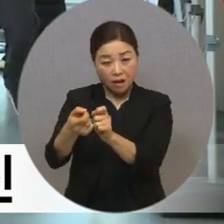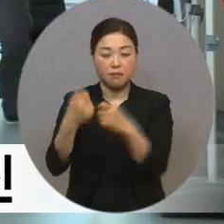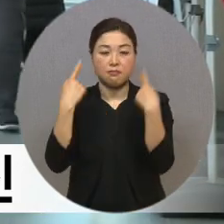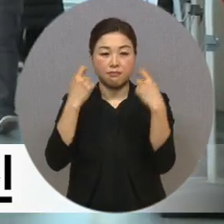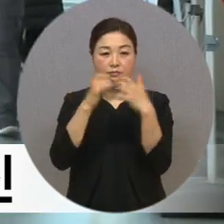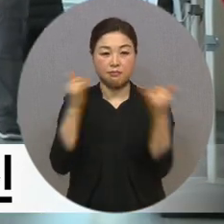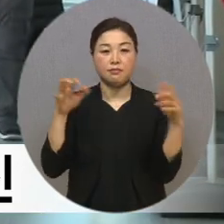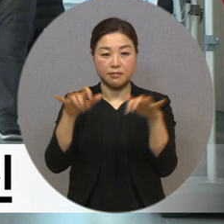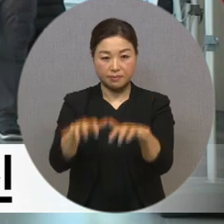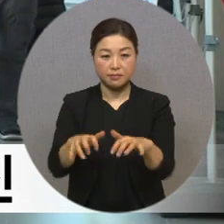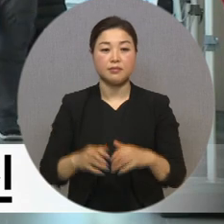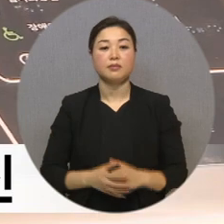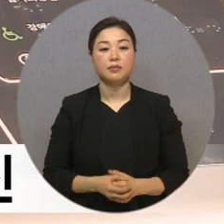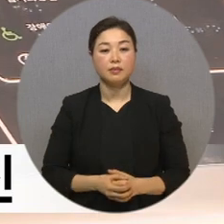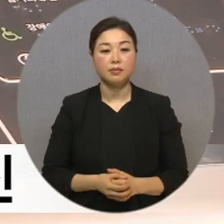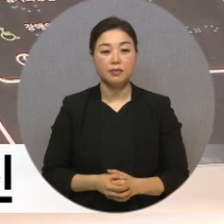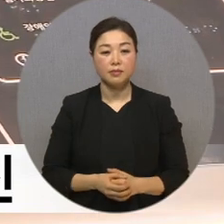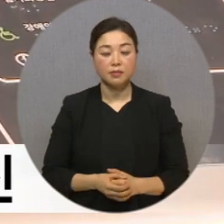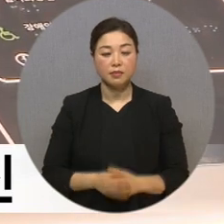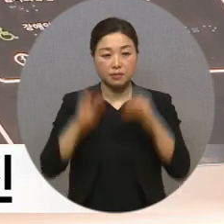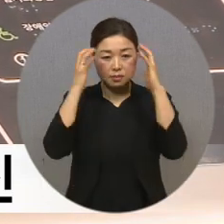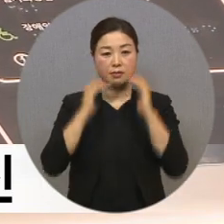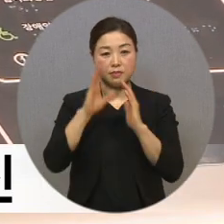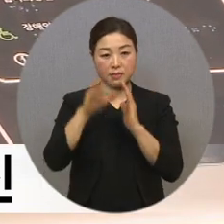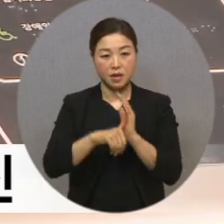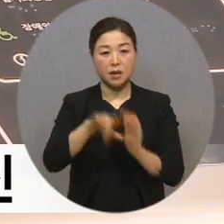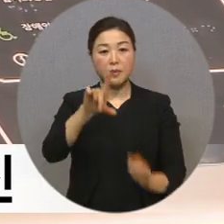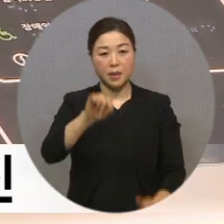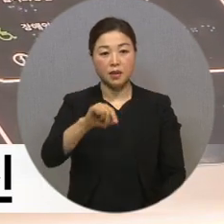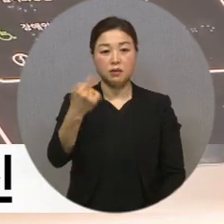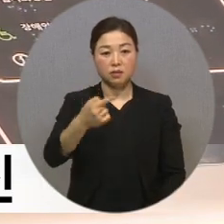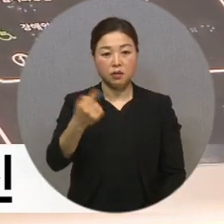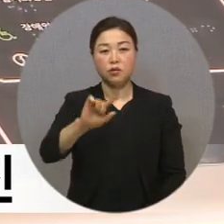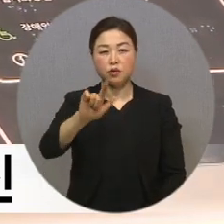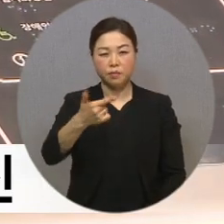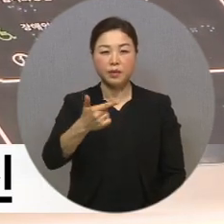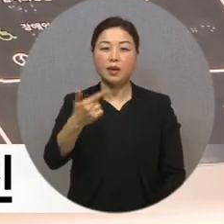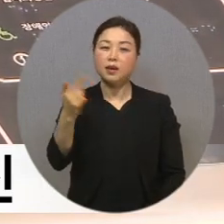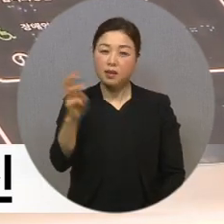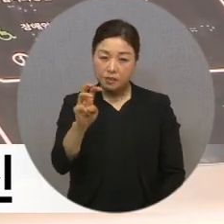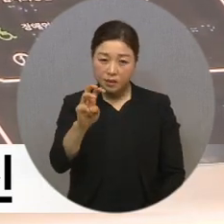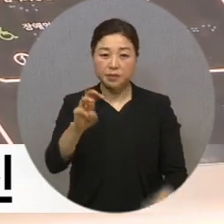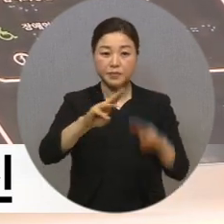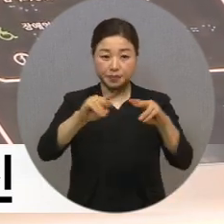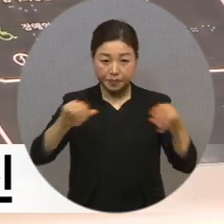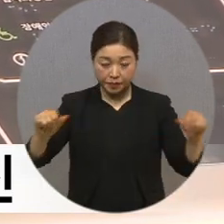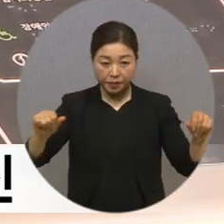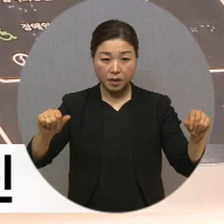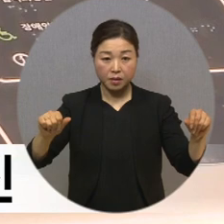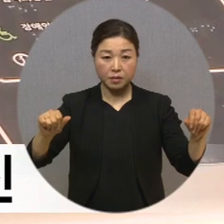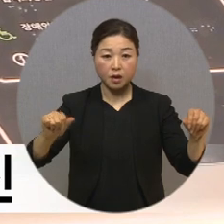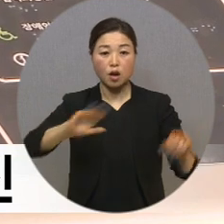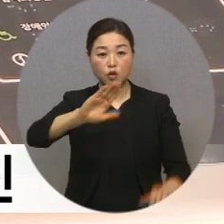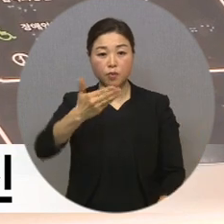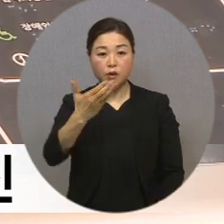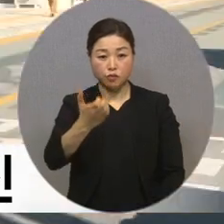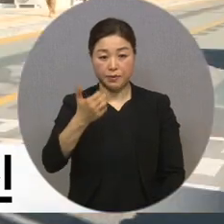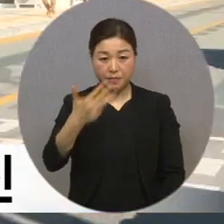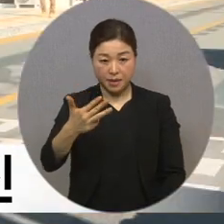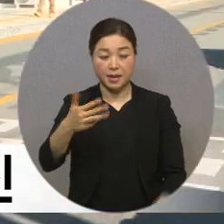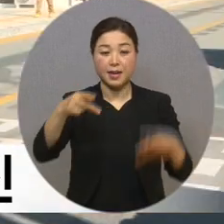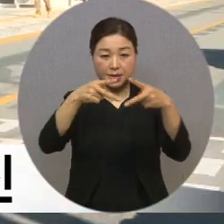발길을 끌고 있습니다. 지난 여름 1만 1,630제곱미터 부지의 연면적